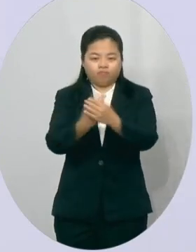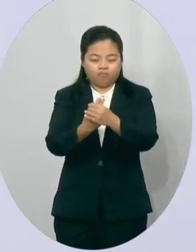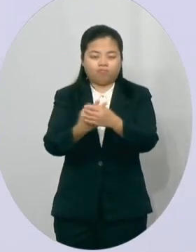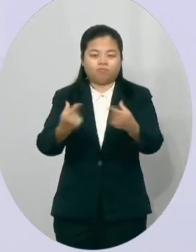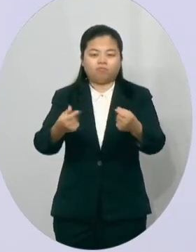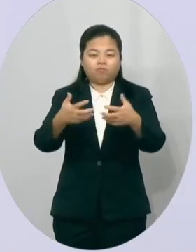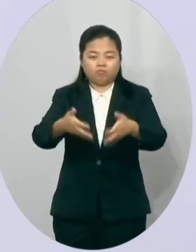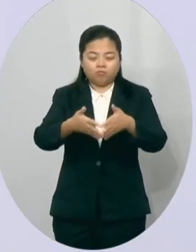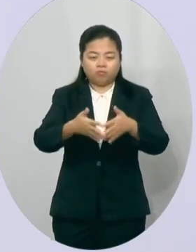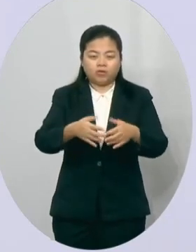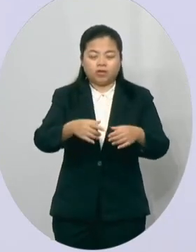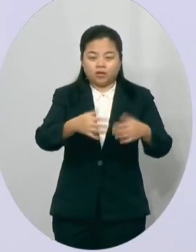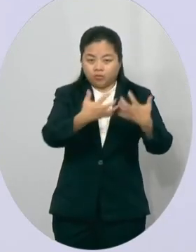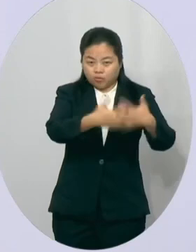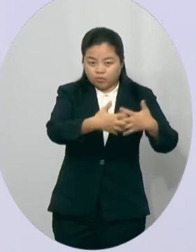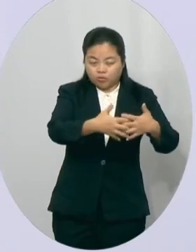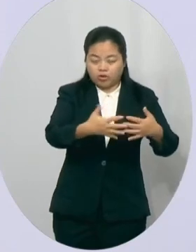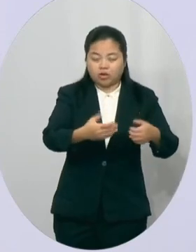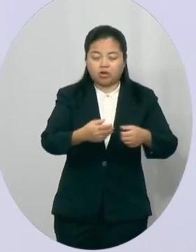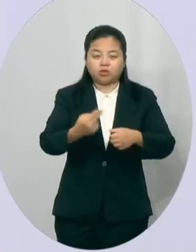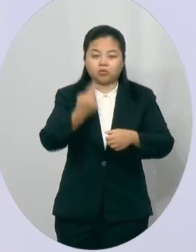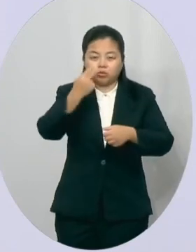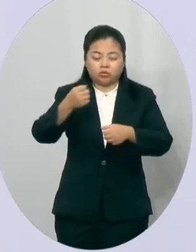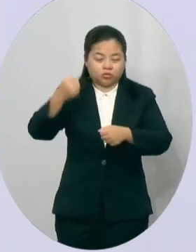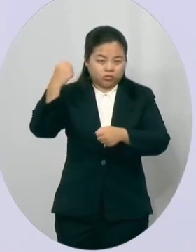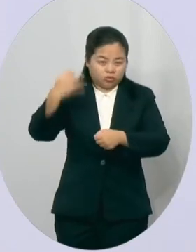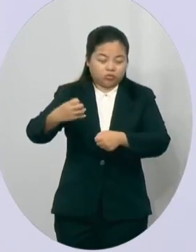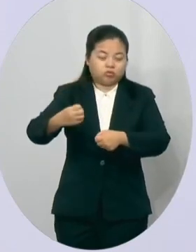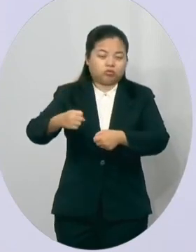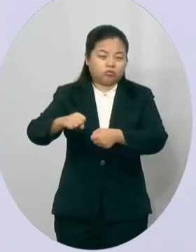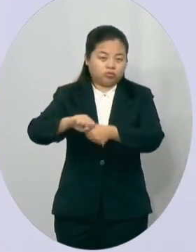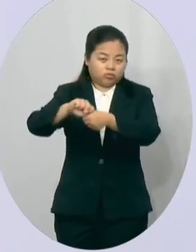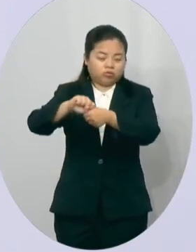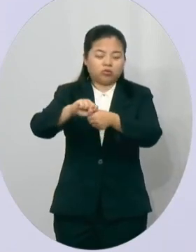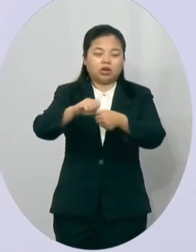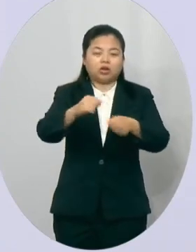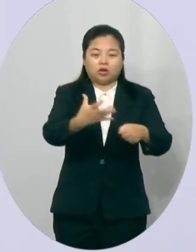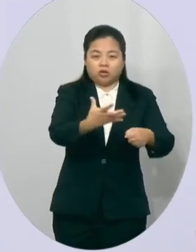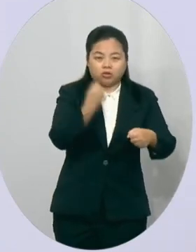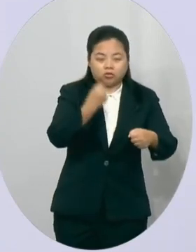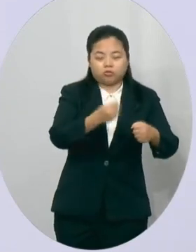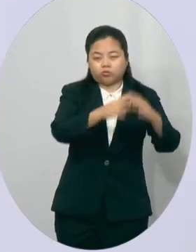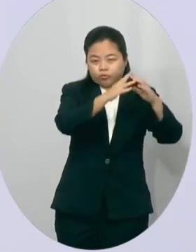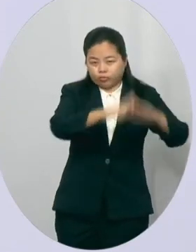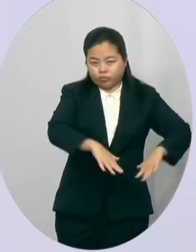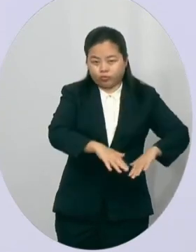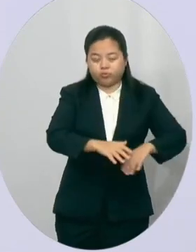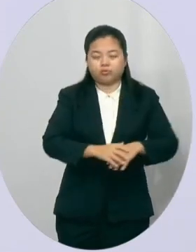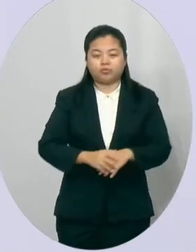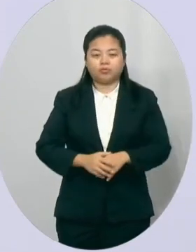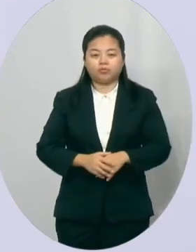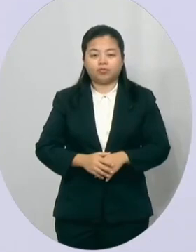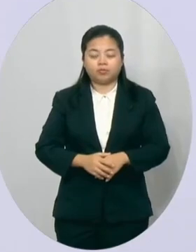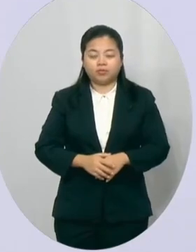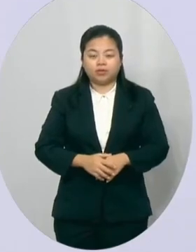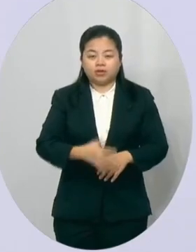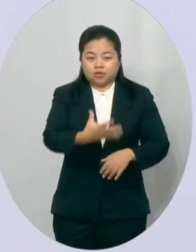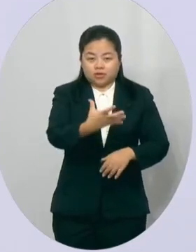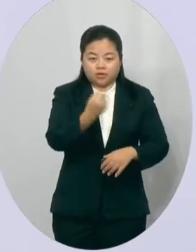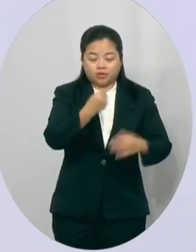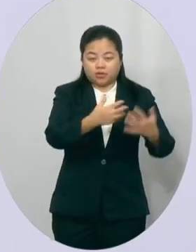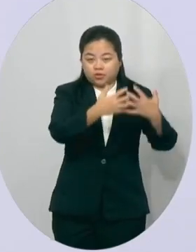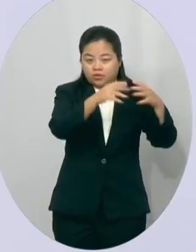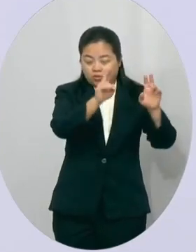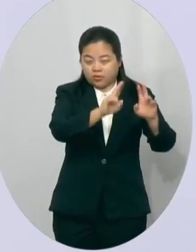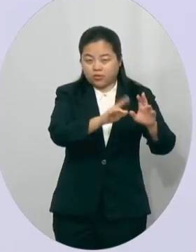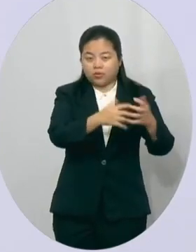气机组，但是燃气机组增加以后呢，燃煤机组就要拆除。那燃气机组它一部的功率，它发电量跟